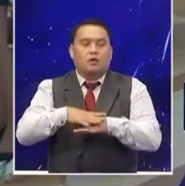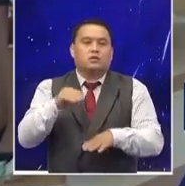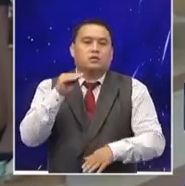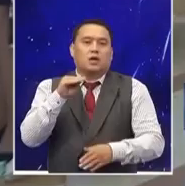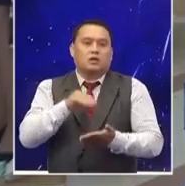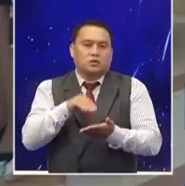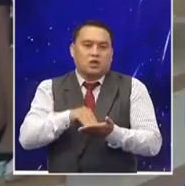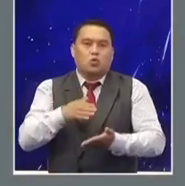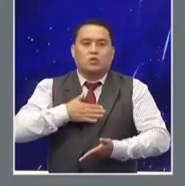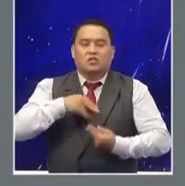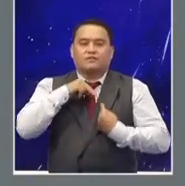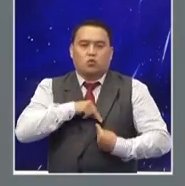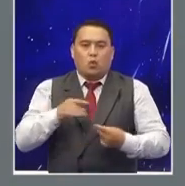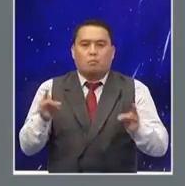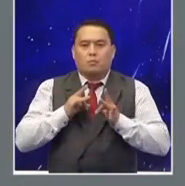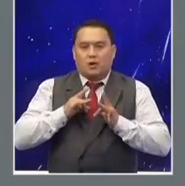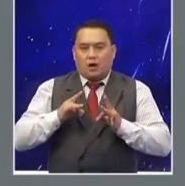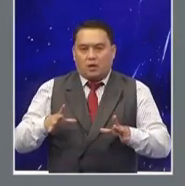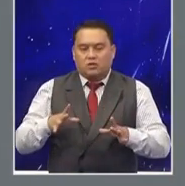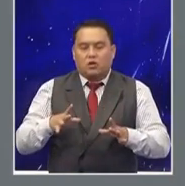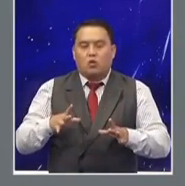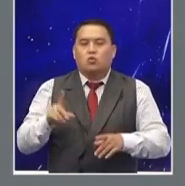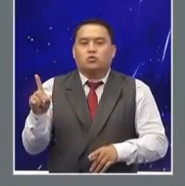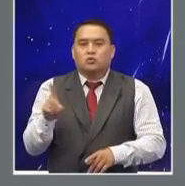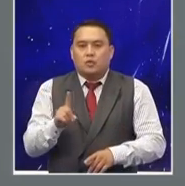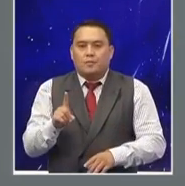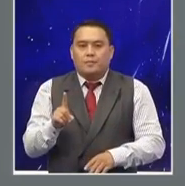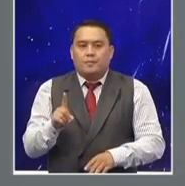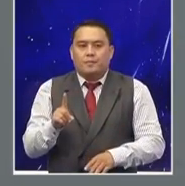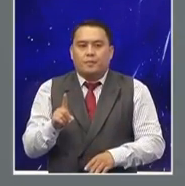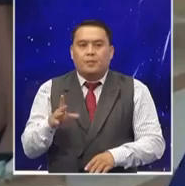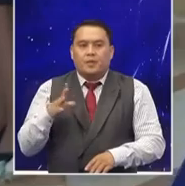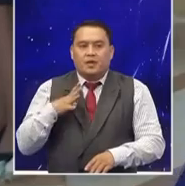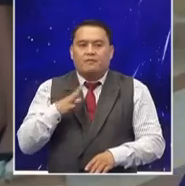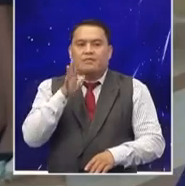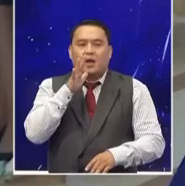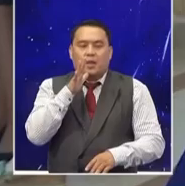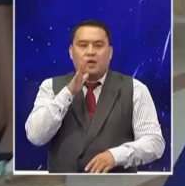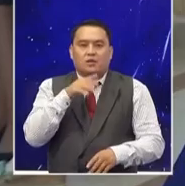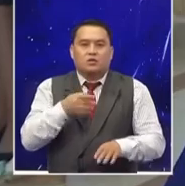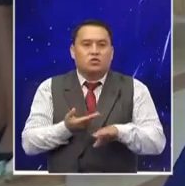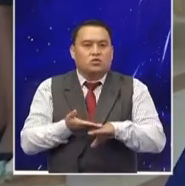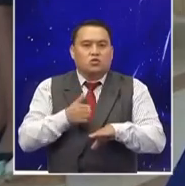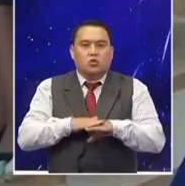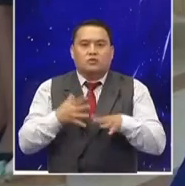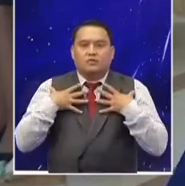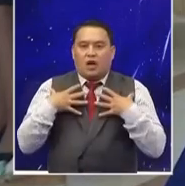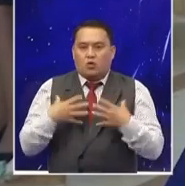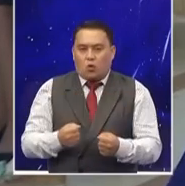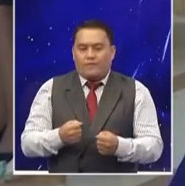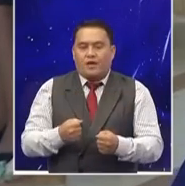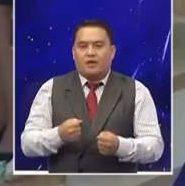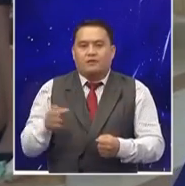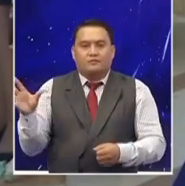труда и всех с праздником несмотря на наши сейчас такое время трудно и всем здоровье всем